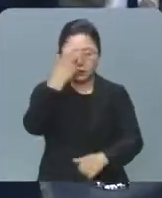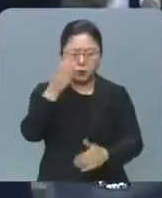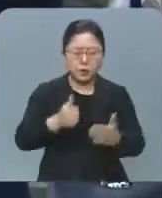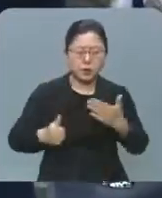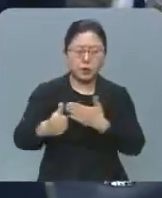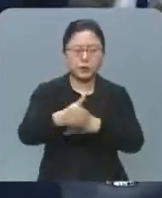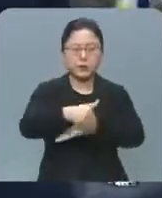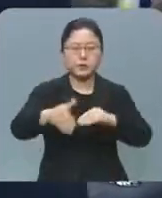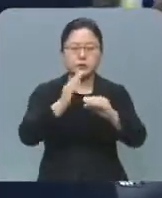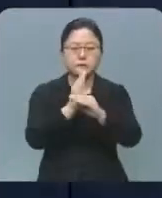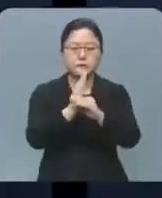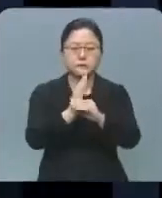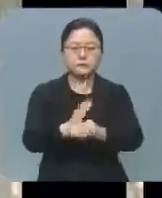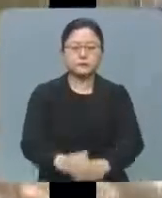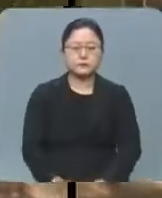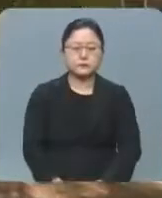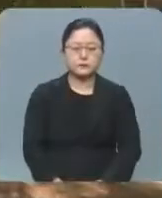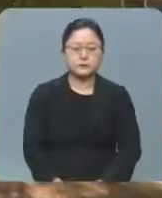앞장설 예정입니다.